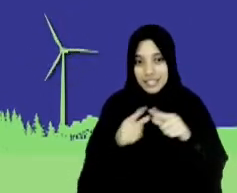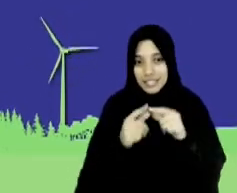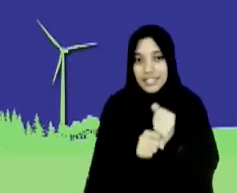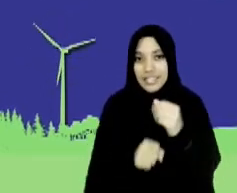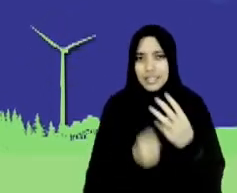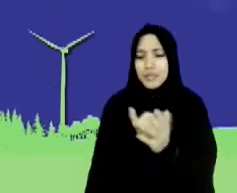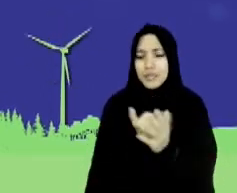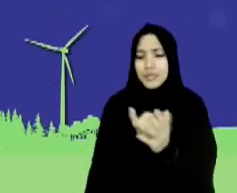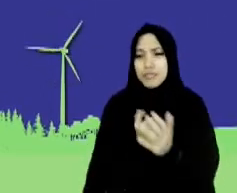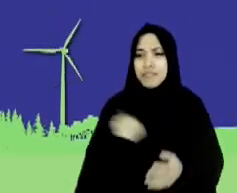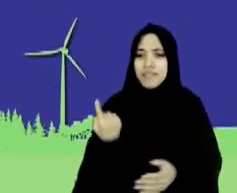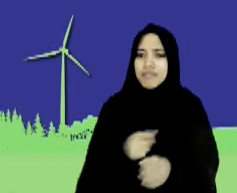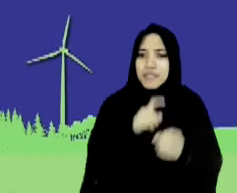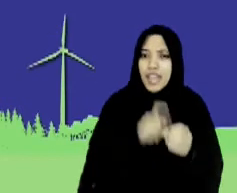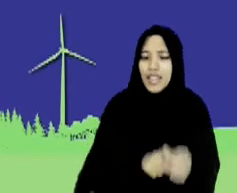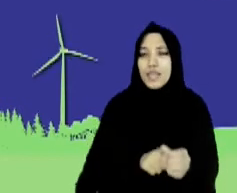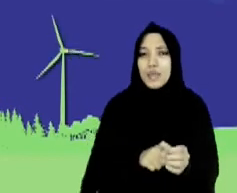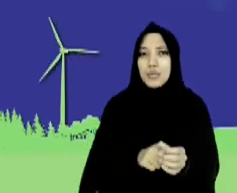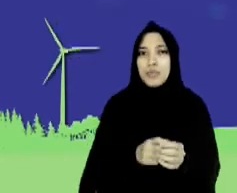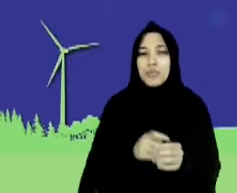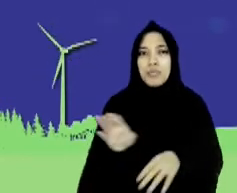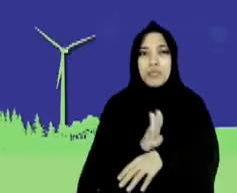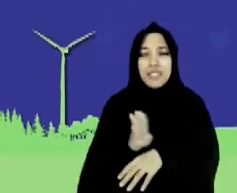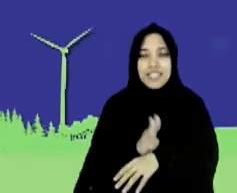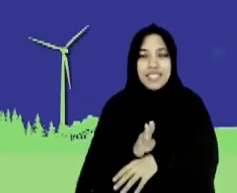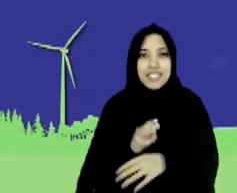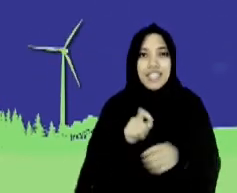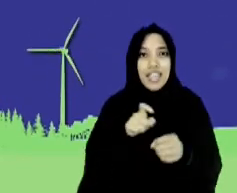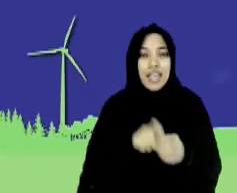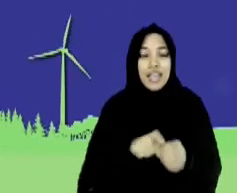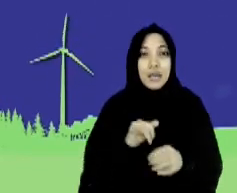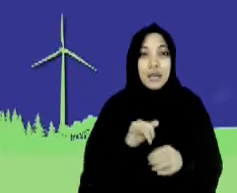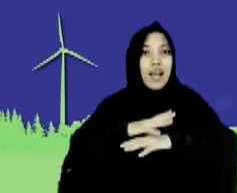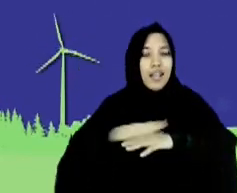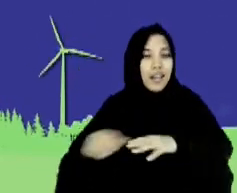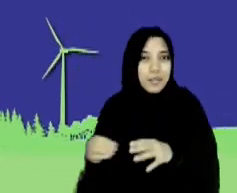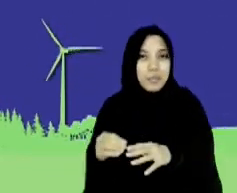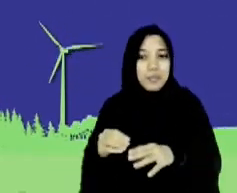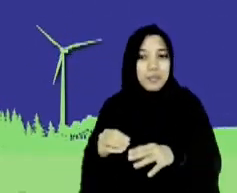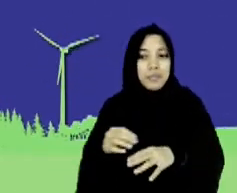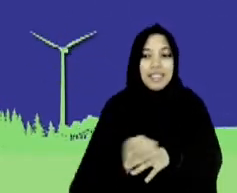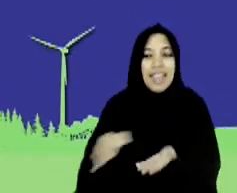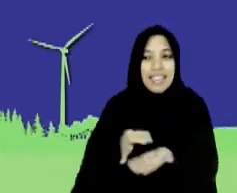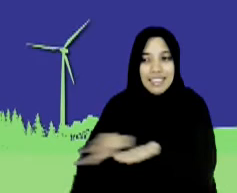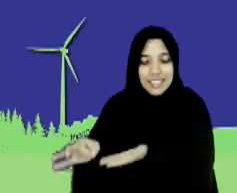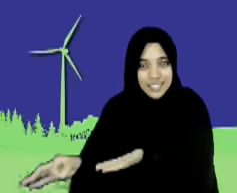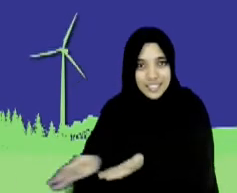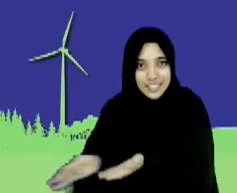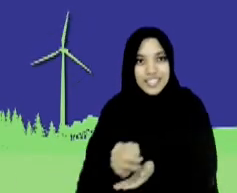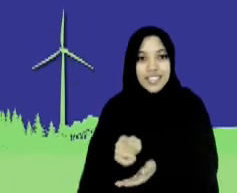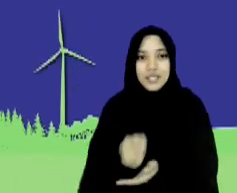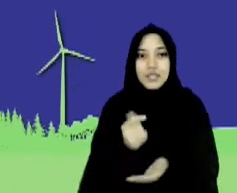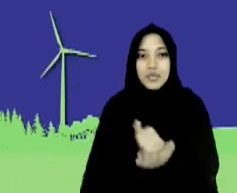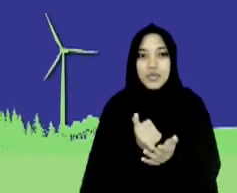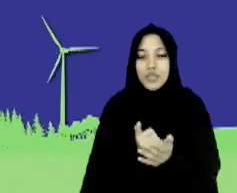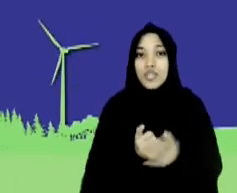itu sebenarnya kepada alam kepada alam kepada eh praktik pertanian kepada para petani gitu kan basically do our